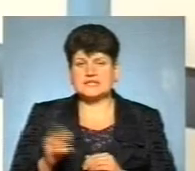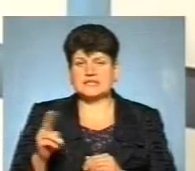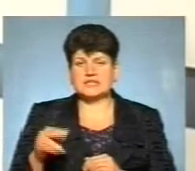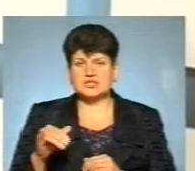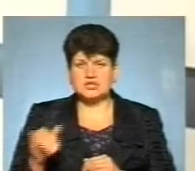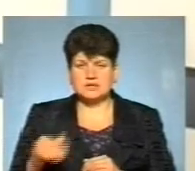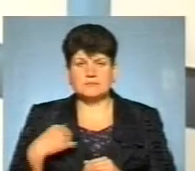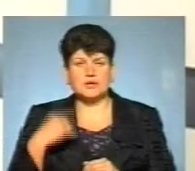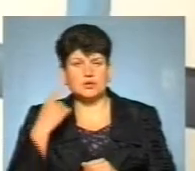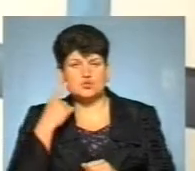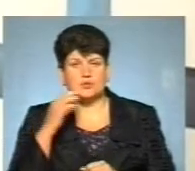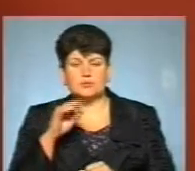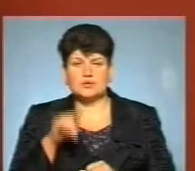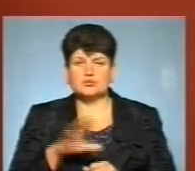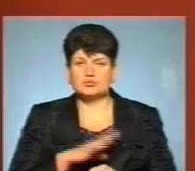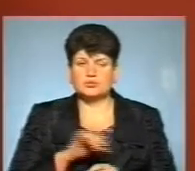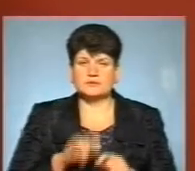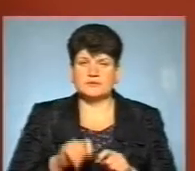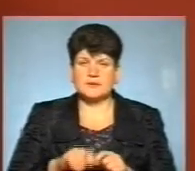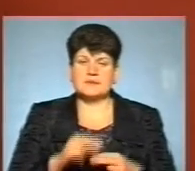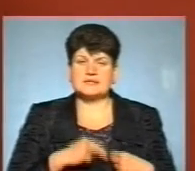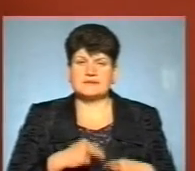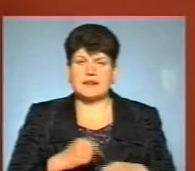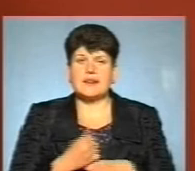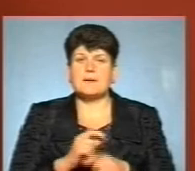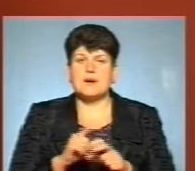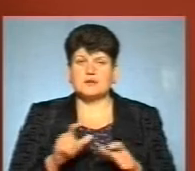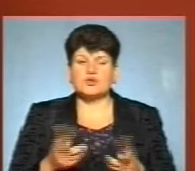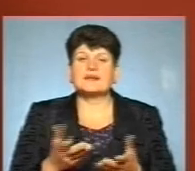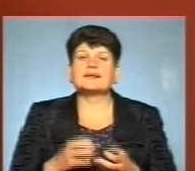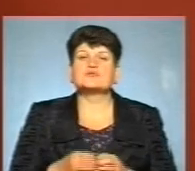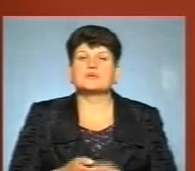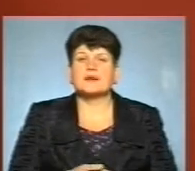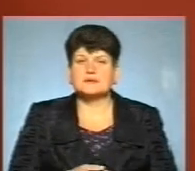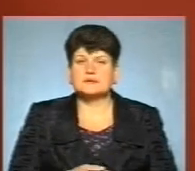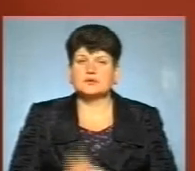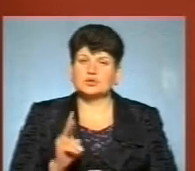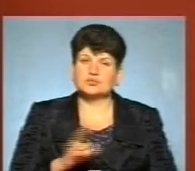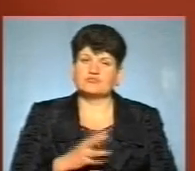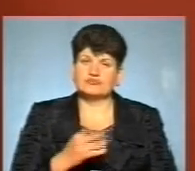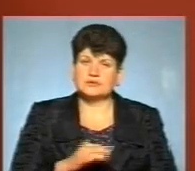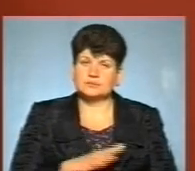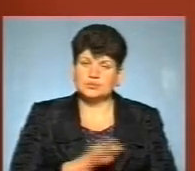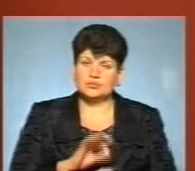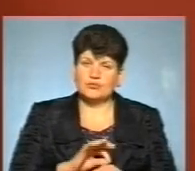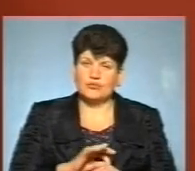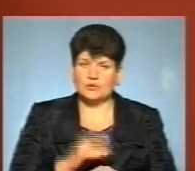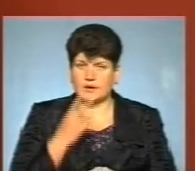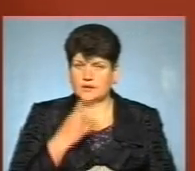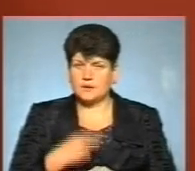що були і протестовані працівники лабораторії. Які результати? Чи хтось перехворів непомітно для